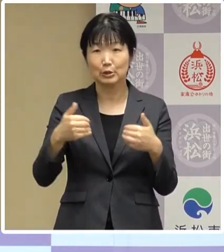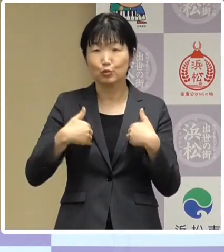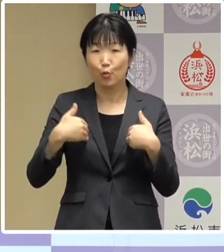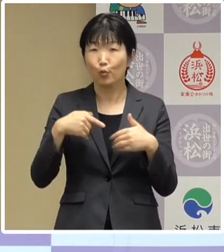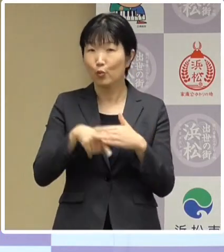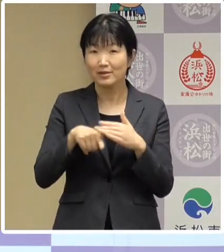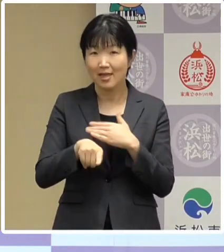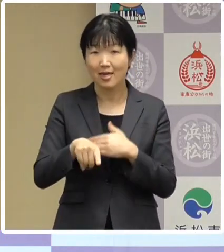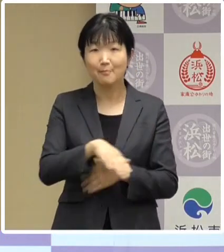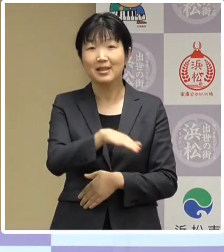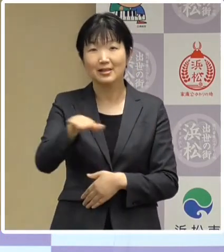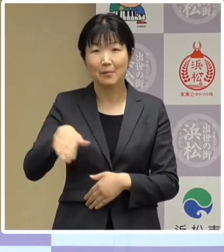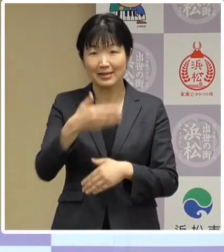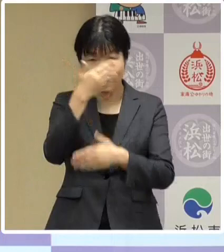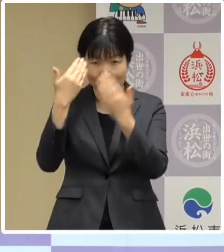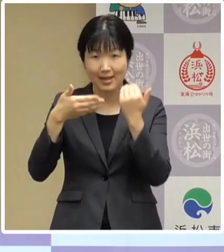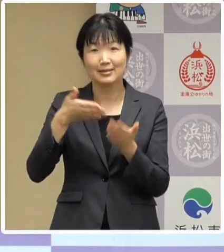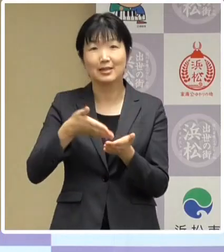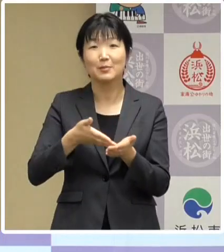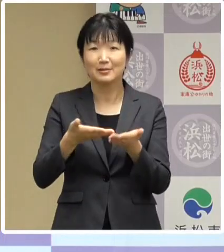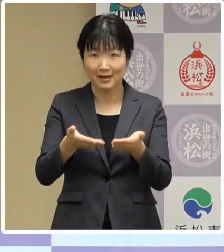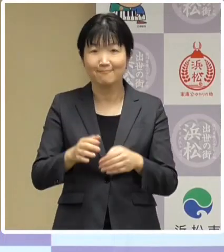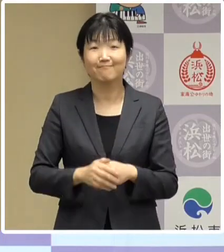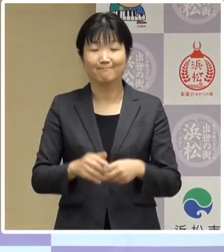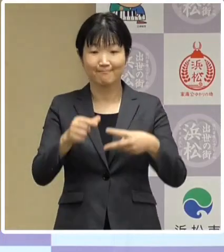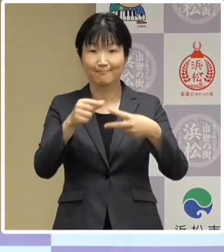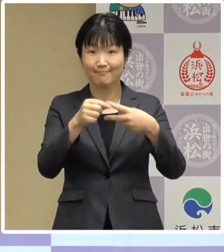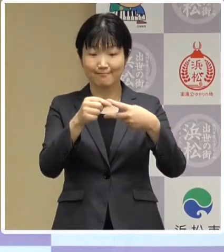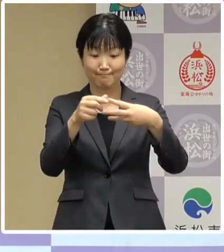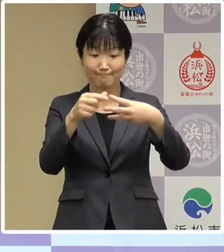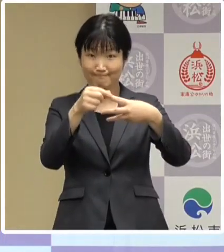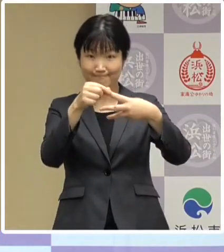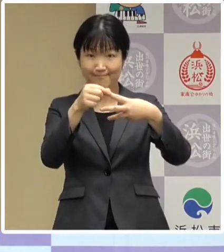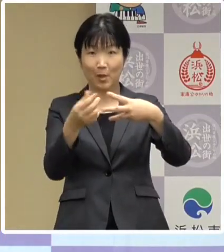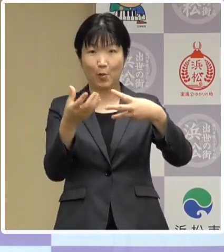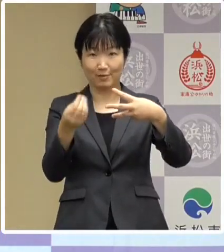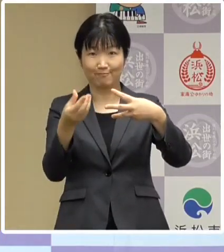説明してまいります。1点目は以上でございます。